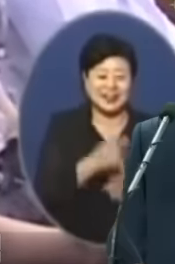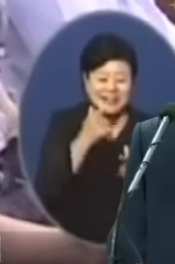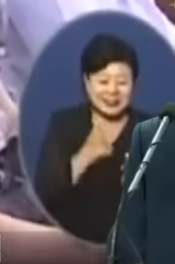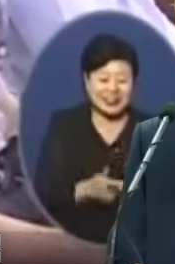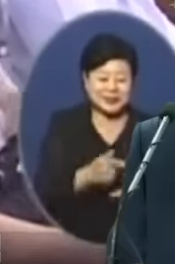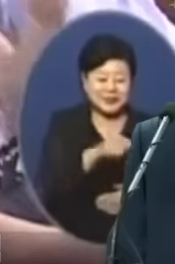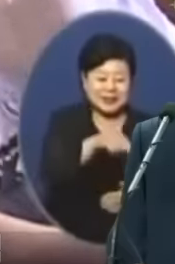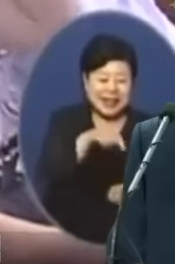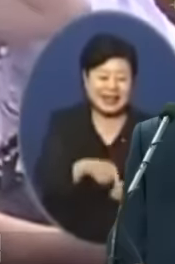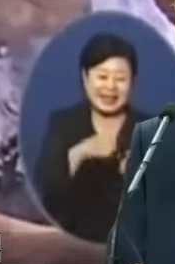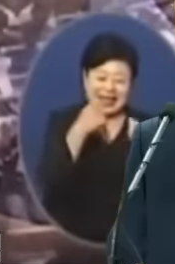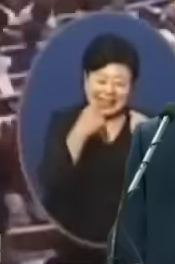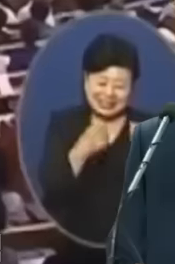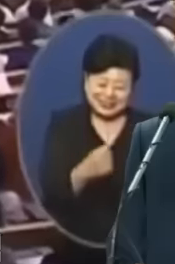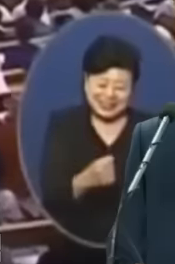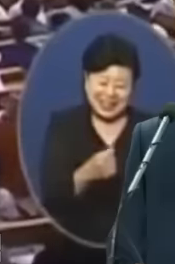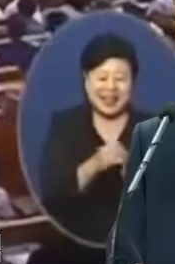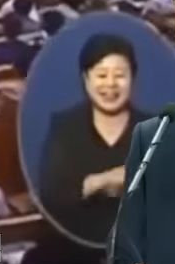예수님은 내 안에 계십니다.